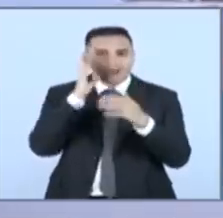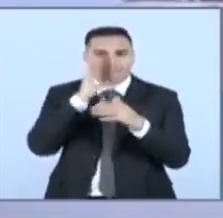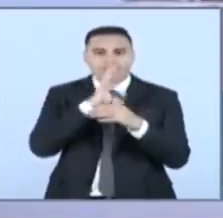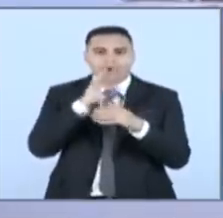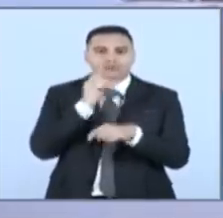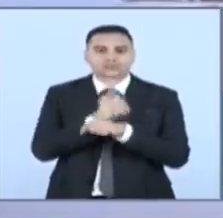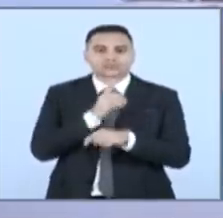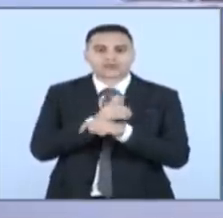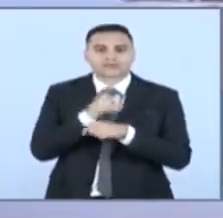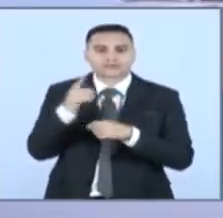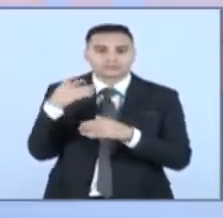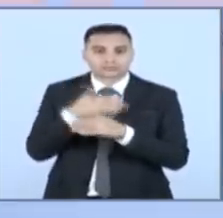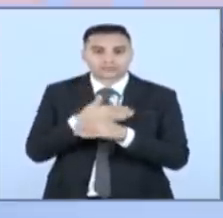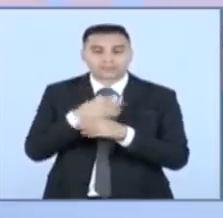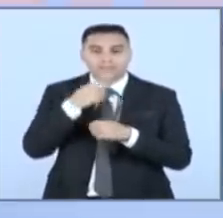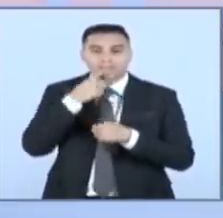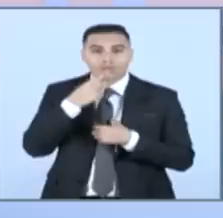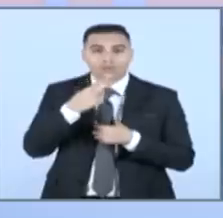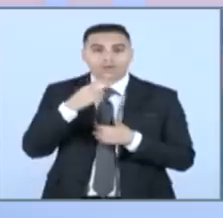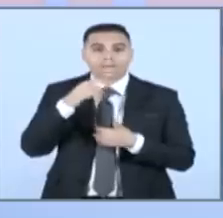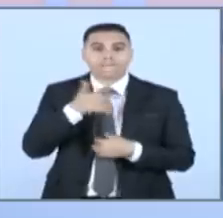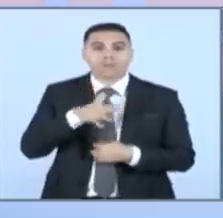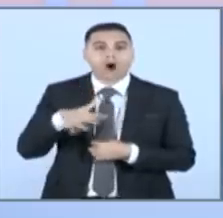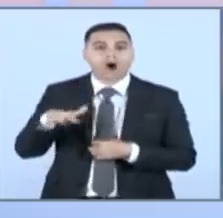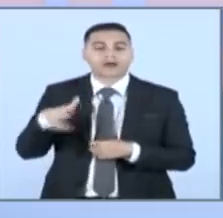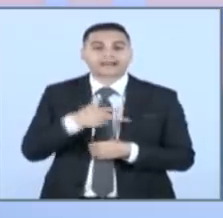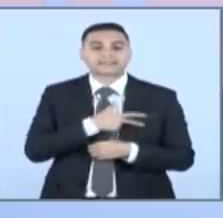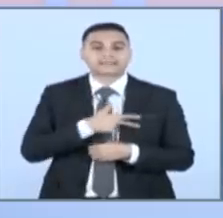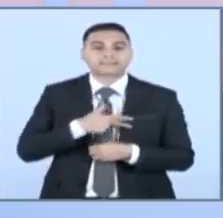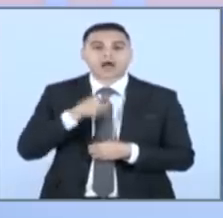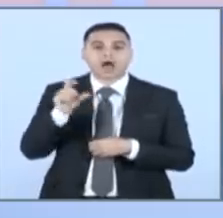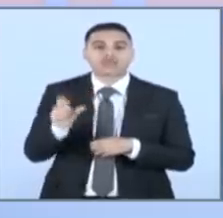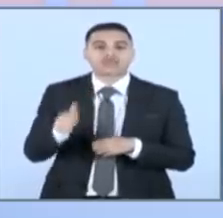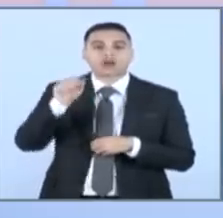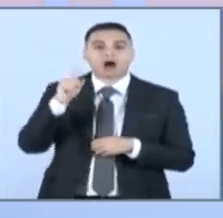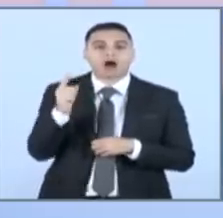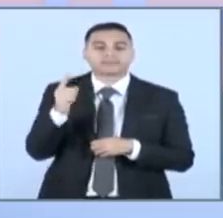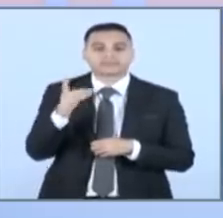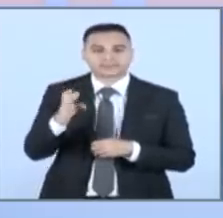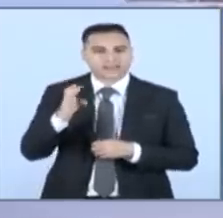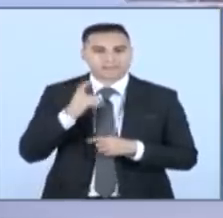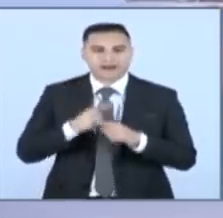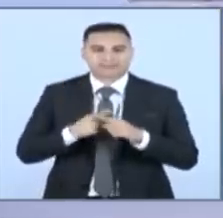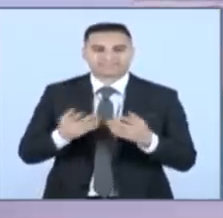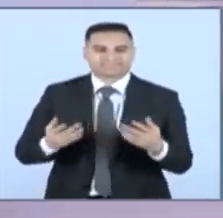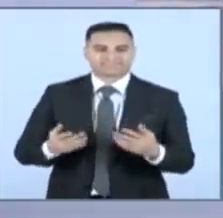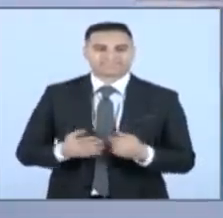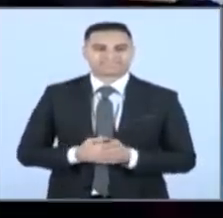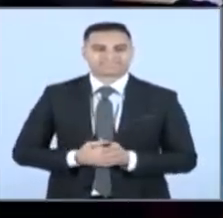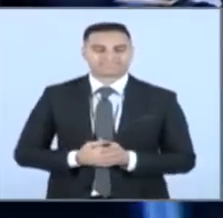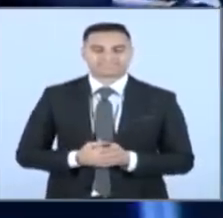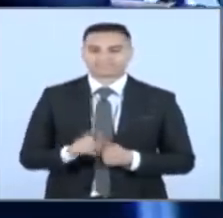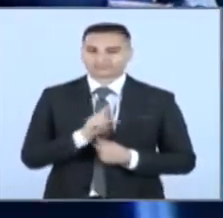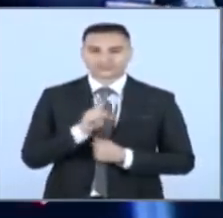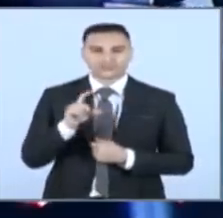إجابتك. بحيرة ناصر. بحيرة ناصر. بحيرة ناصر إجابة خاطئة،